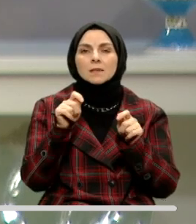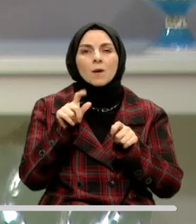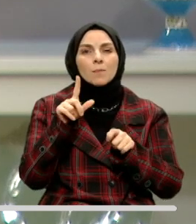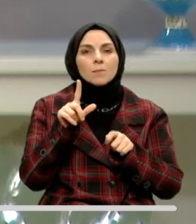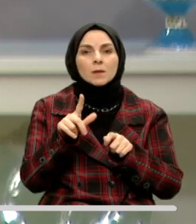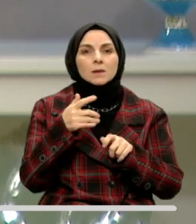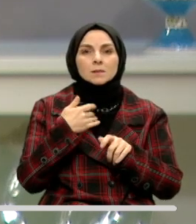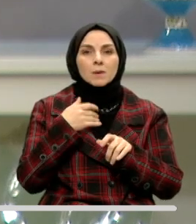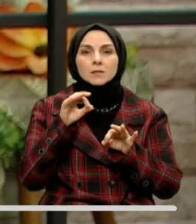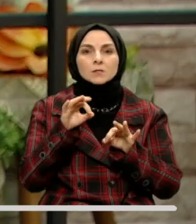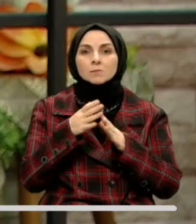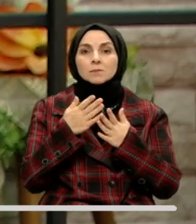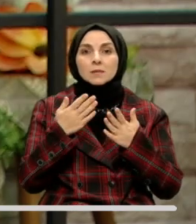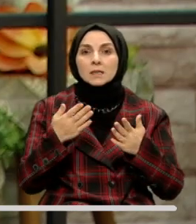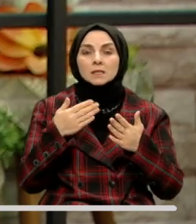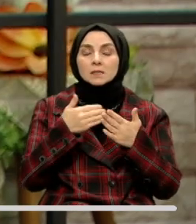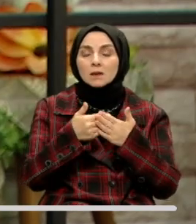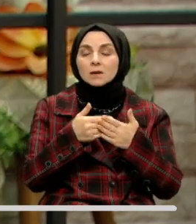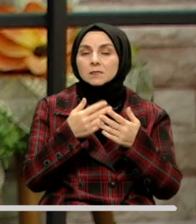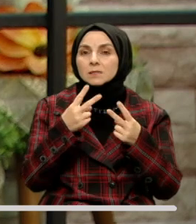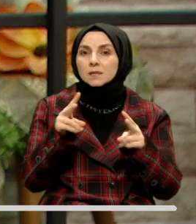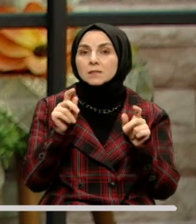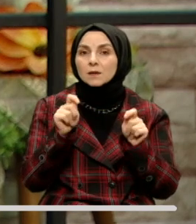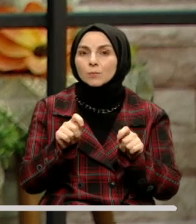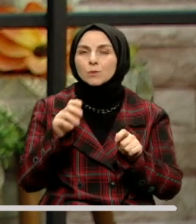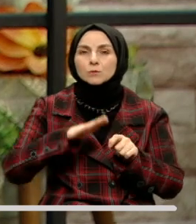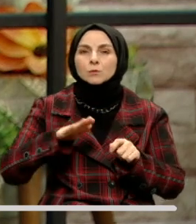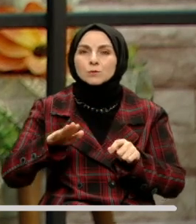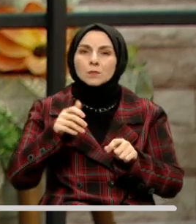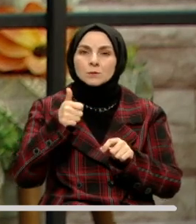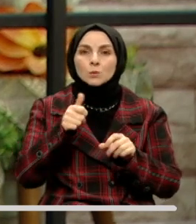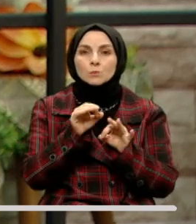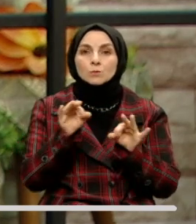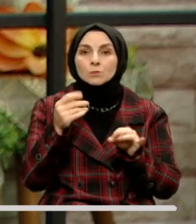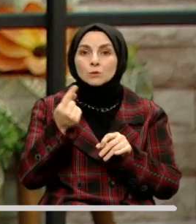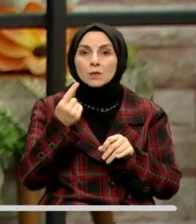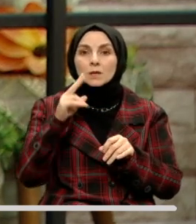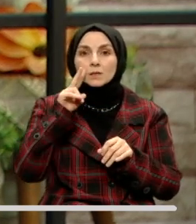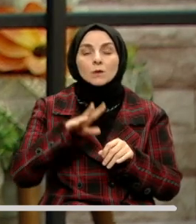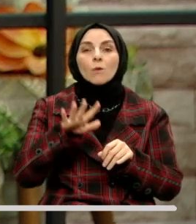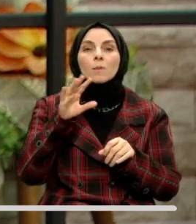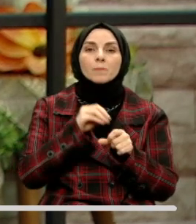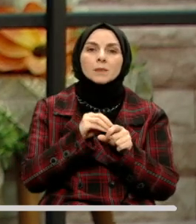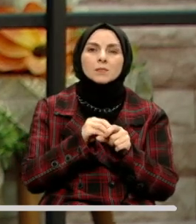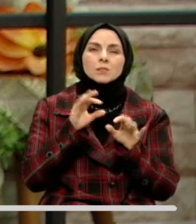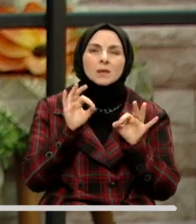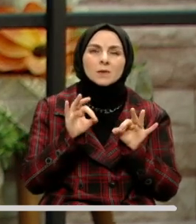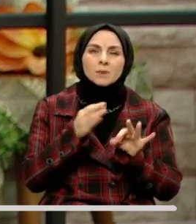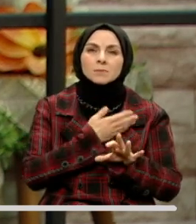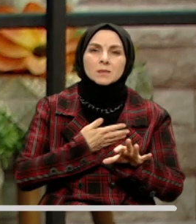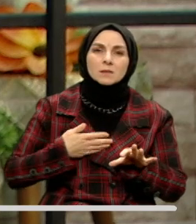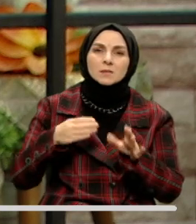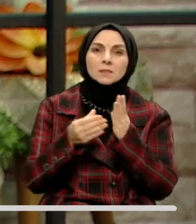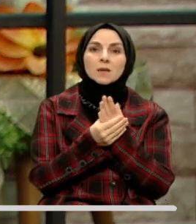yapıyorum? Çocuklarımız olumsuz şeyleri görmemek için hep olumlu, sevdiği derslerden test çözüyorlar ya.